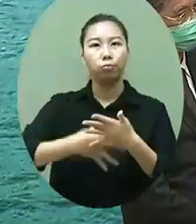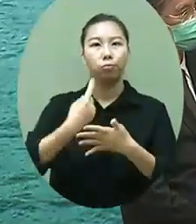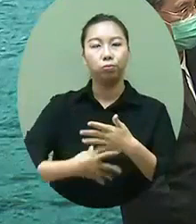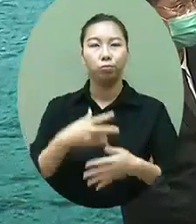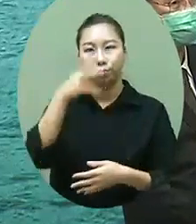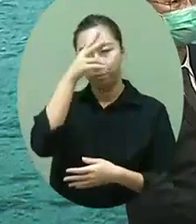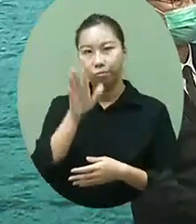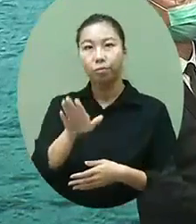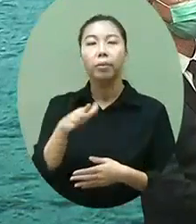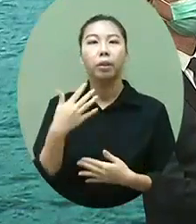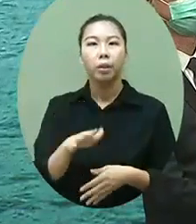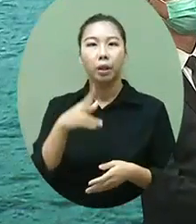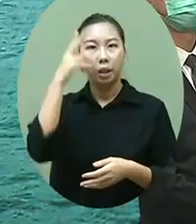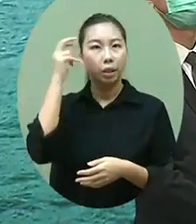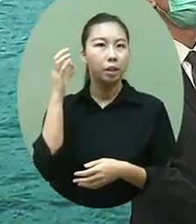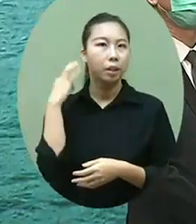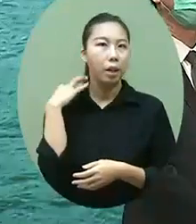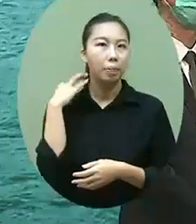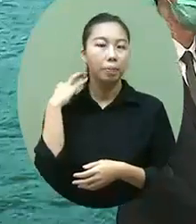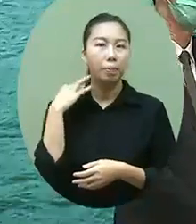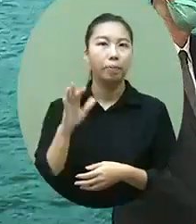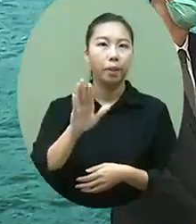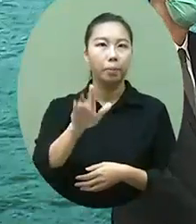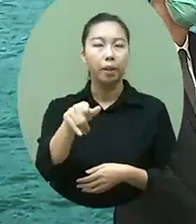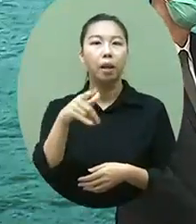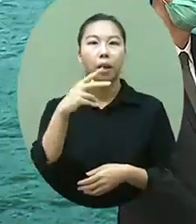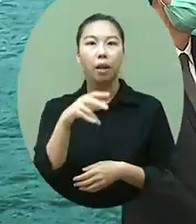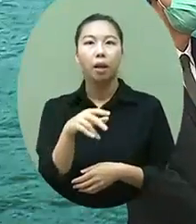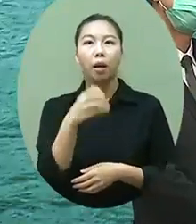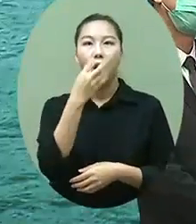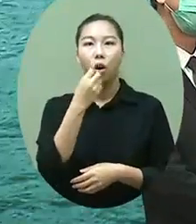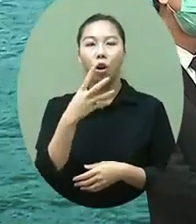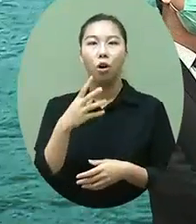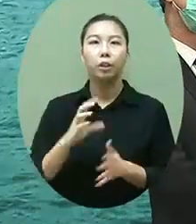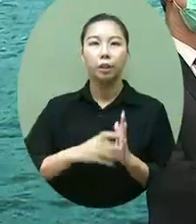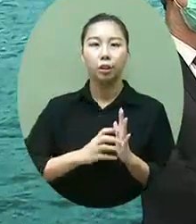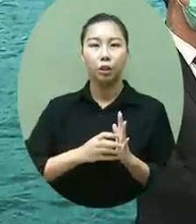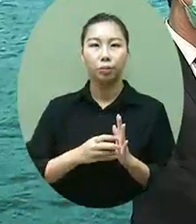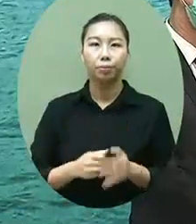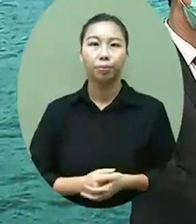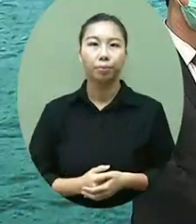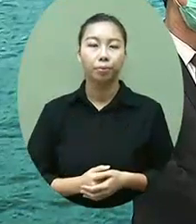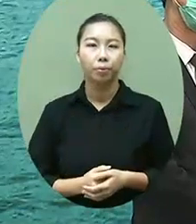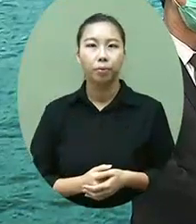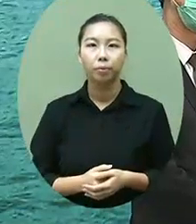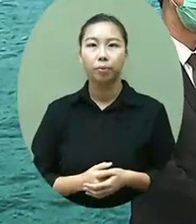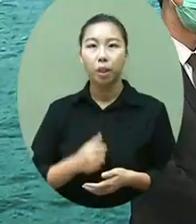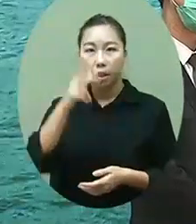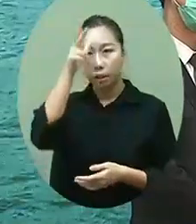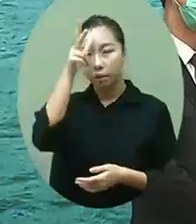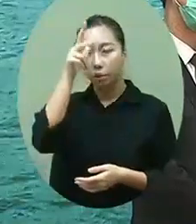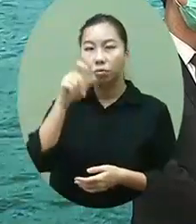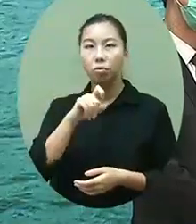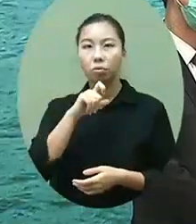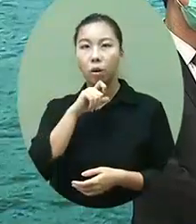策。 嗯，那就黑衫跟住前面。 LTHK, the government has once again appointed